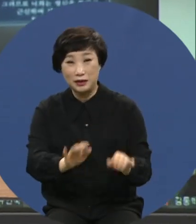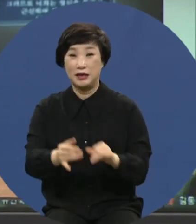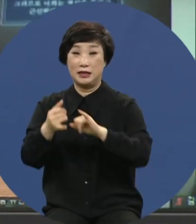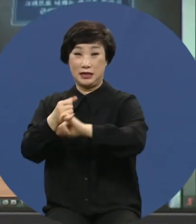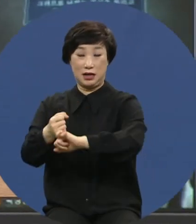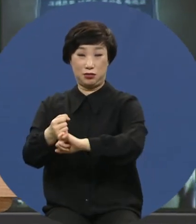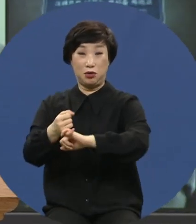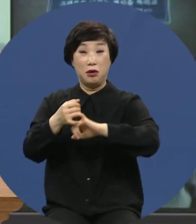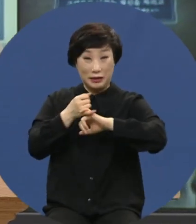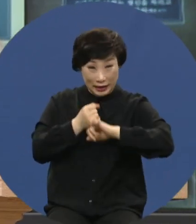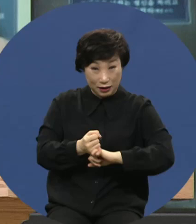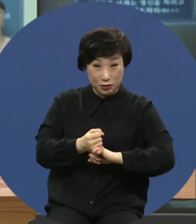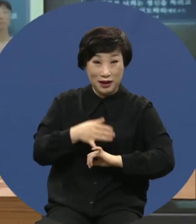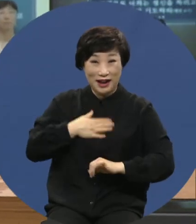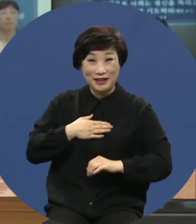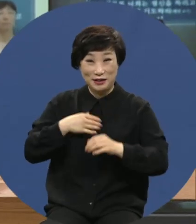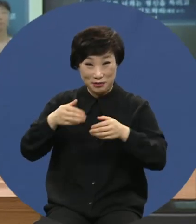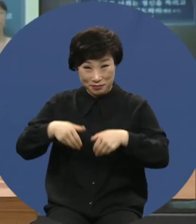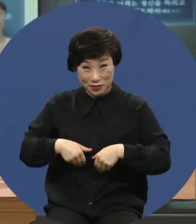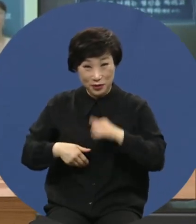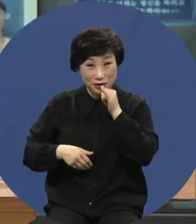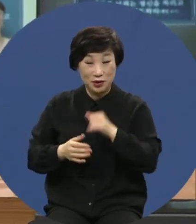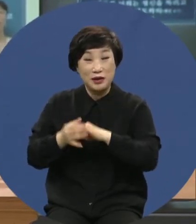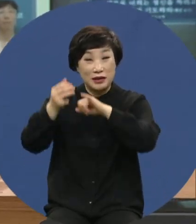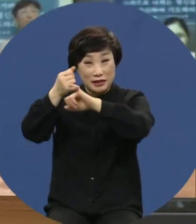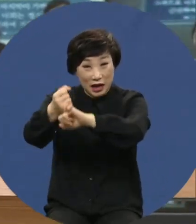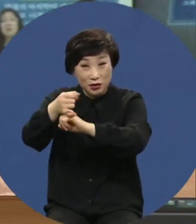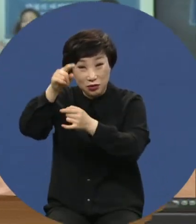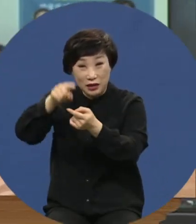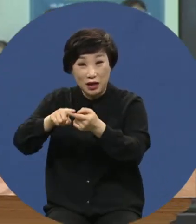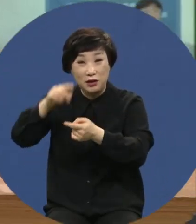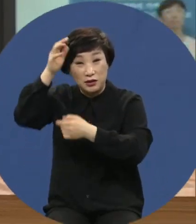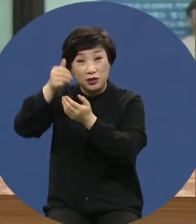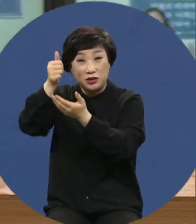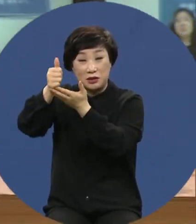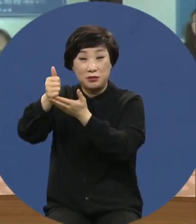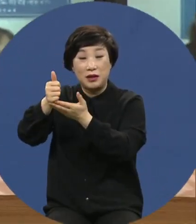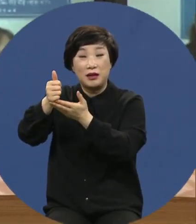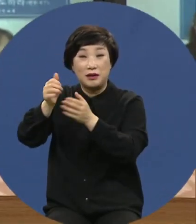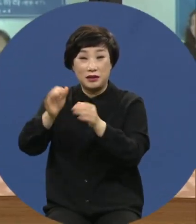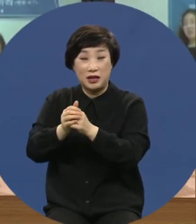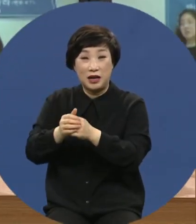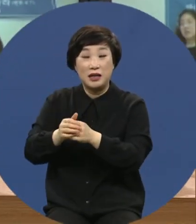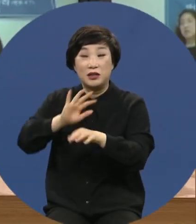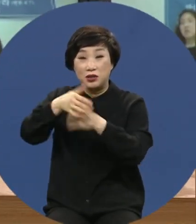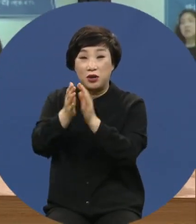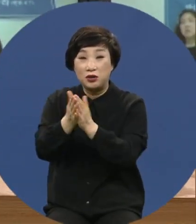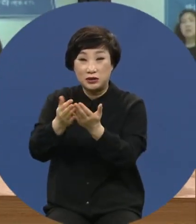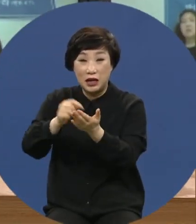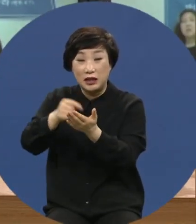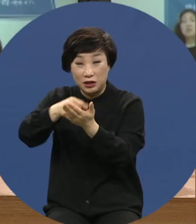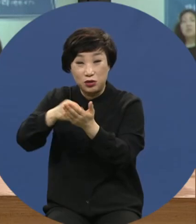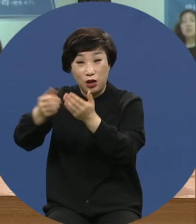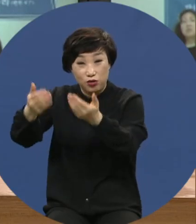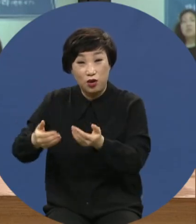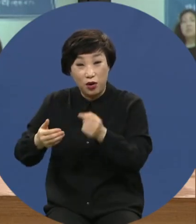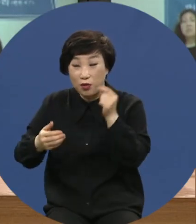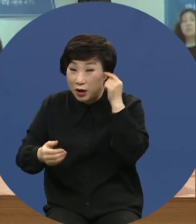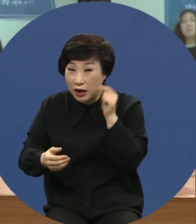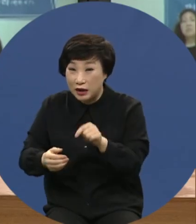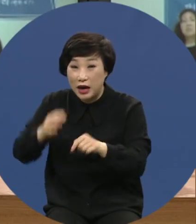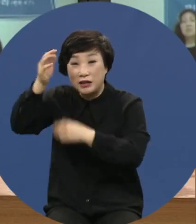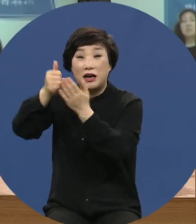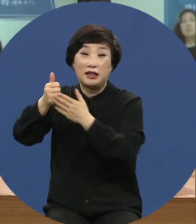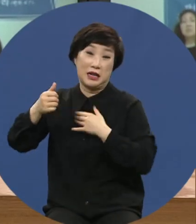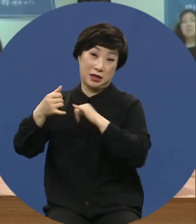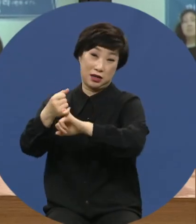약속대 약속임을 알라 이 말입니다. 약속대로 성명책에 기록된 것은 너와 나와의 약속인데 약속을 안